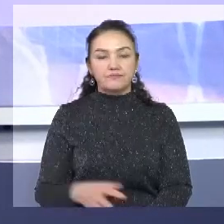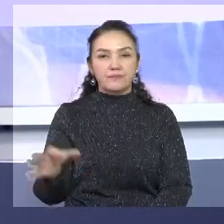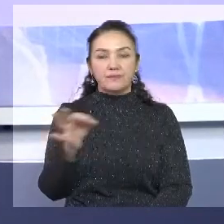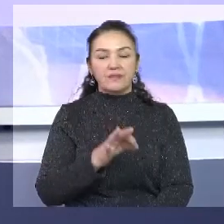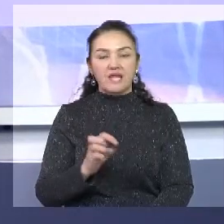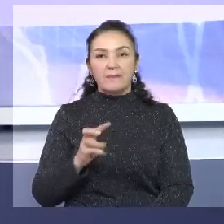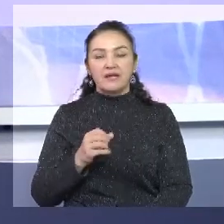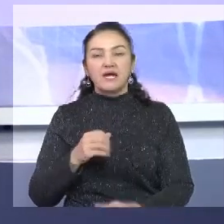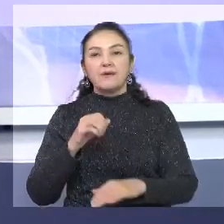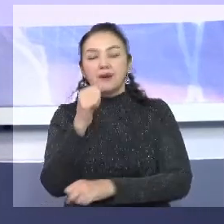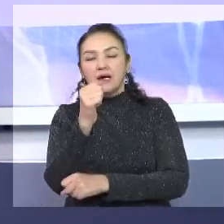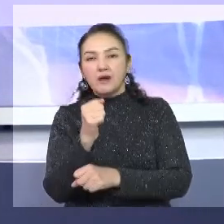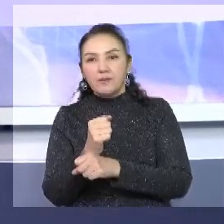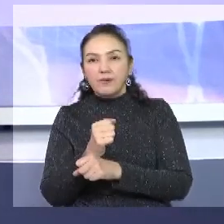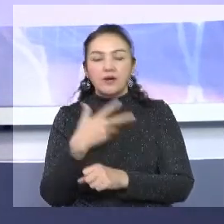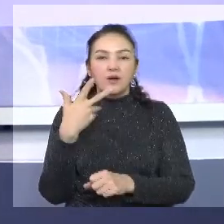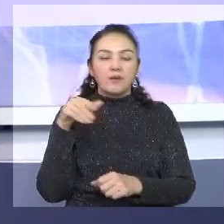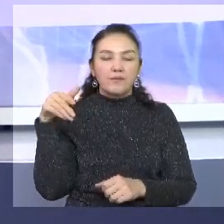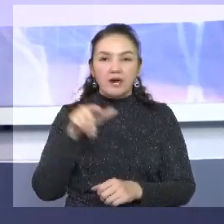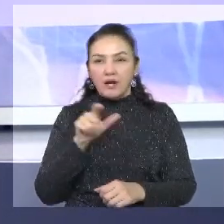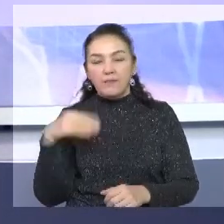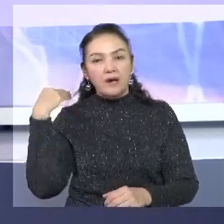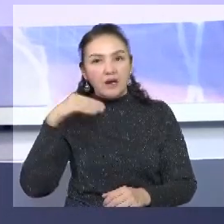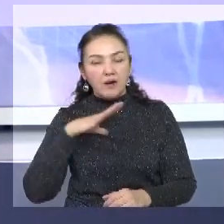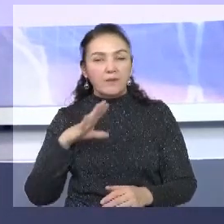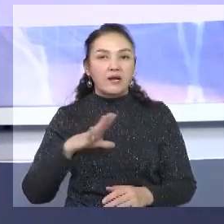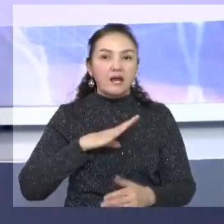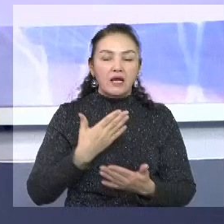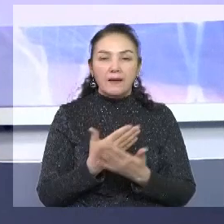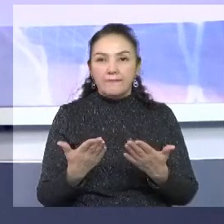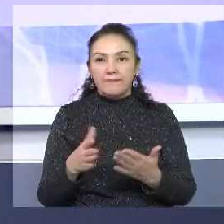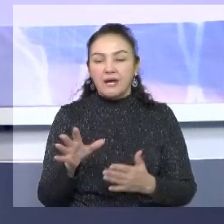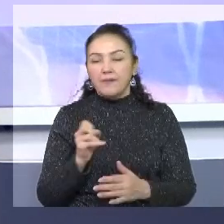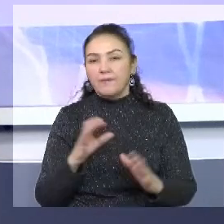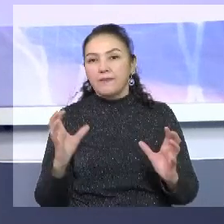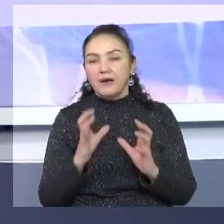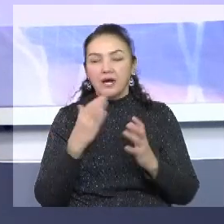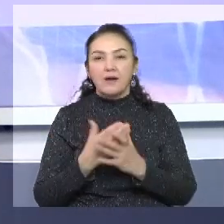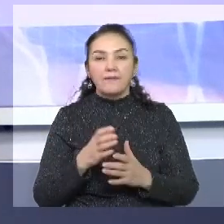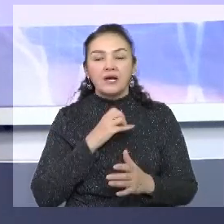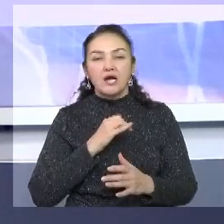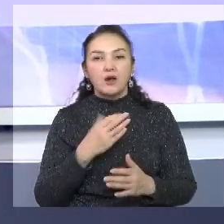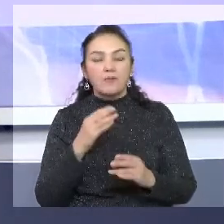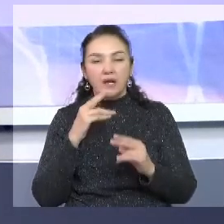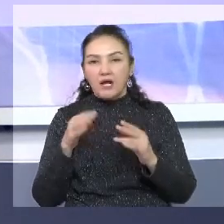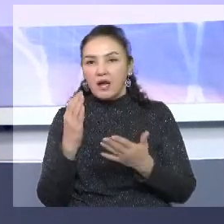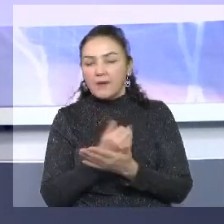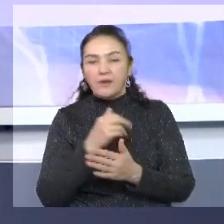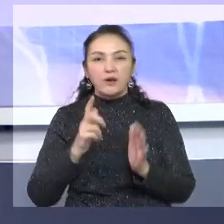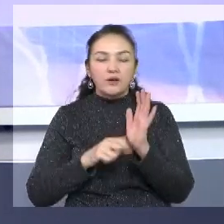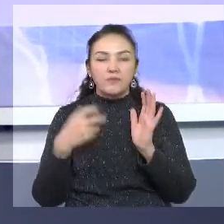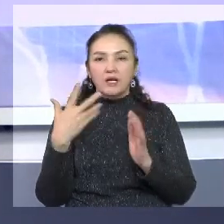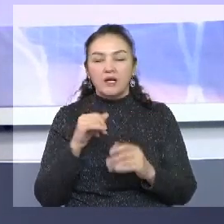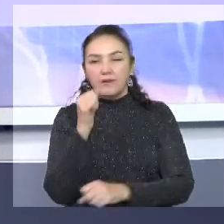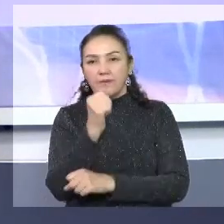Облыста әлеуметтік қызметке мұқтаж 3000-нан астам ақтөбелік болса, олардың бабын табу үшін байыз таппай жүрген 370